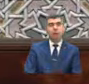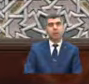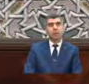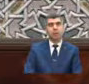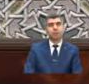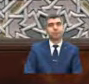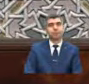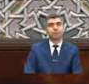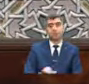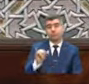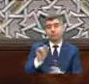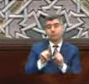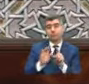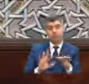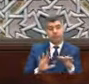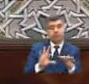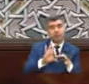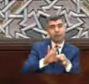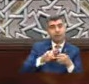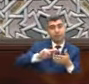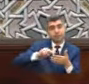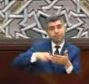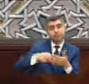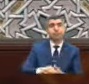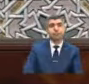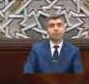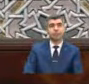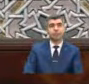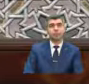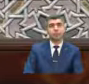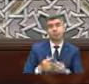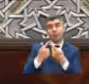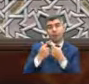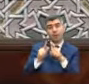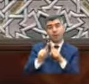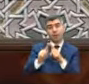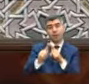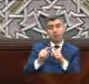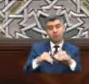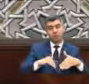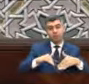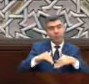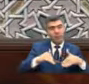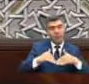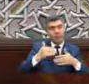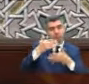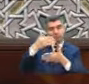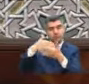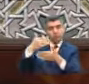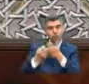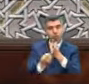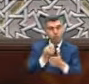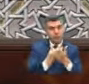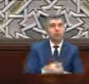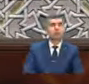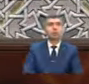ولما دا تنفيذ الاتفاقيات المبرمة في مجال تجهيز الطرقي للسيدات والسادة النواب المحترمين